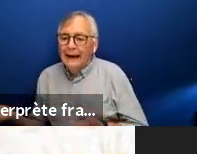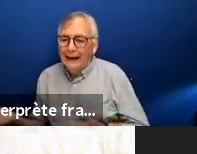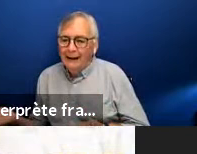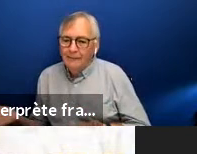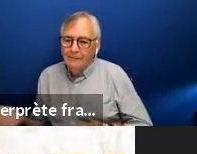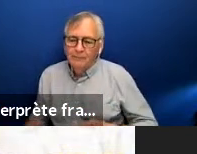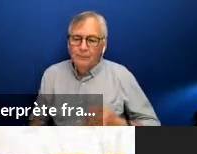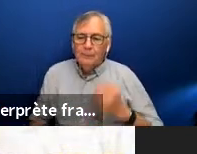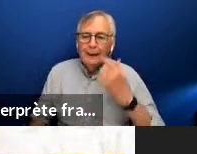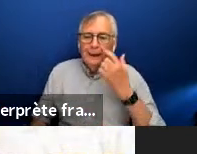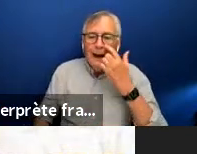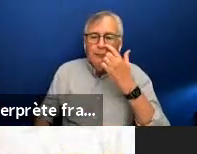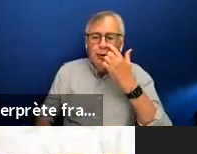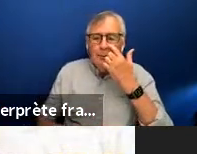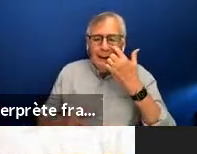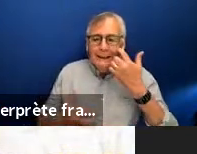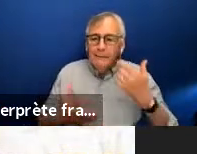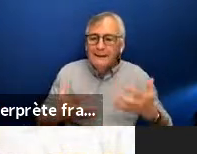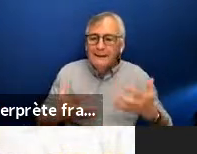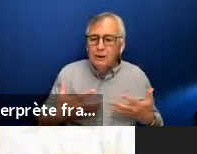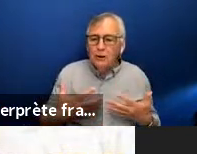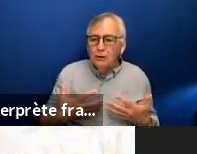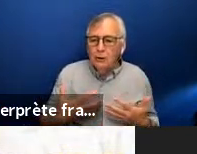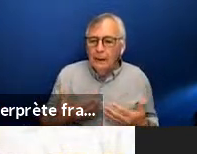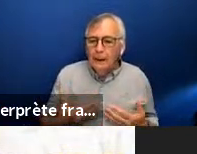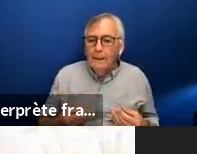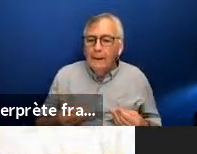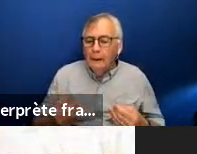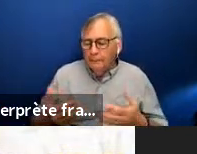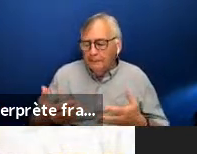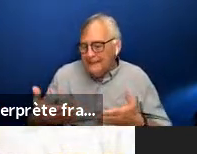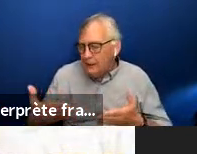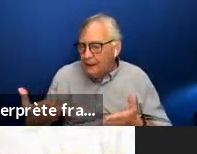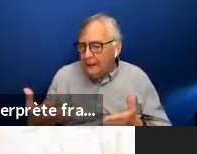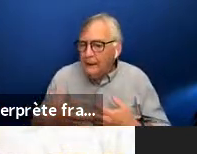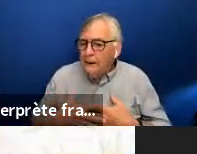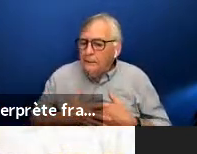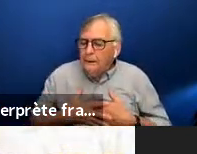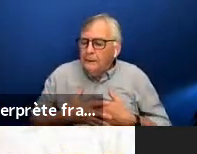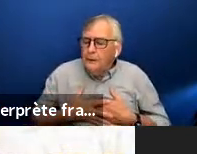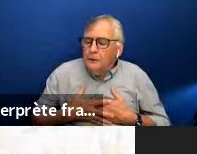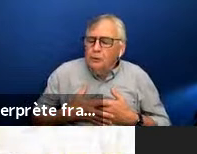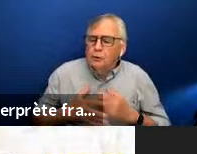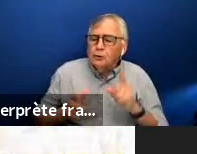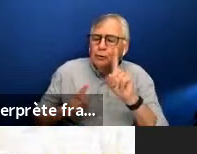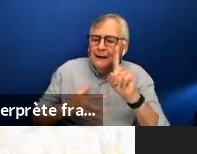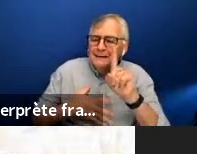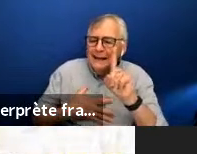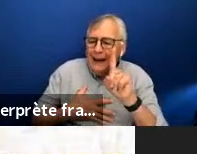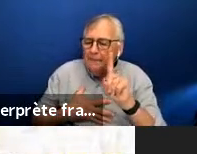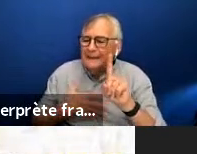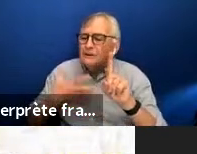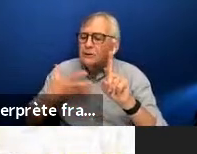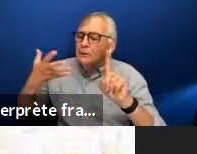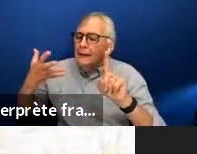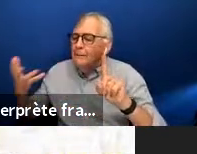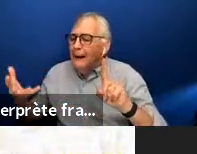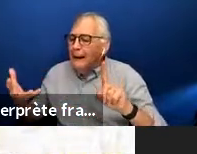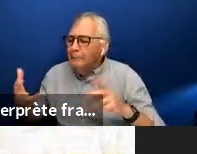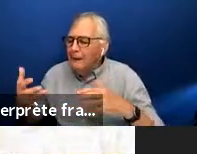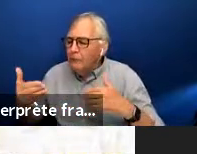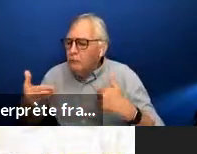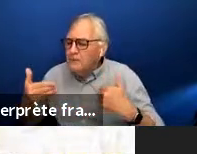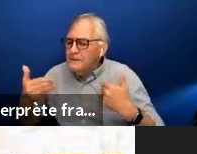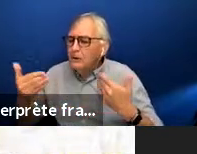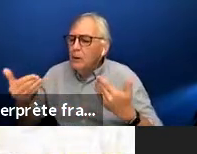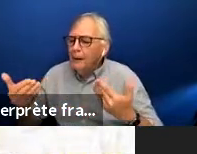moins grave. Mais habituellement, les personnes, c'est correct, souvent c'est la personne